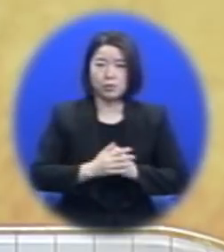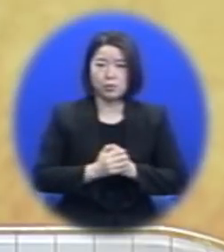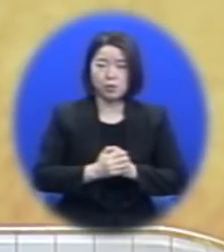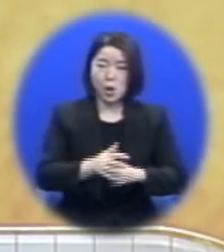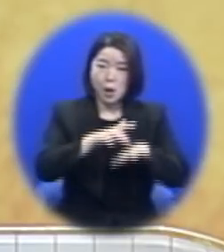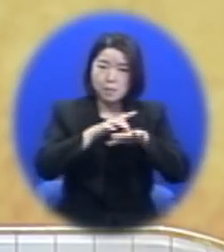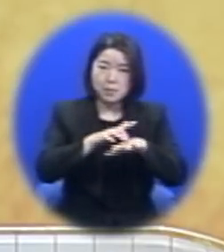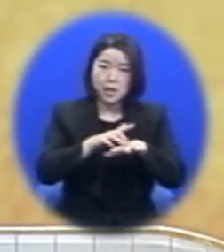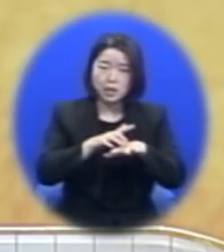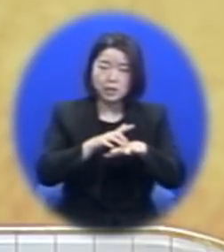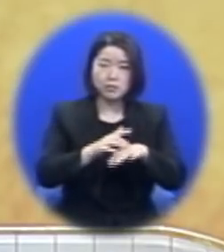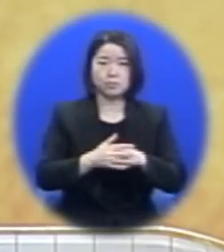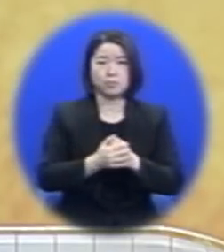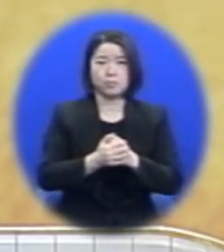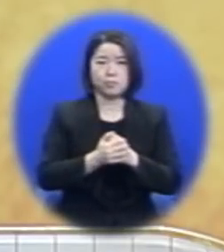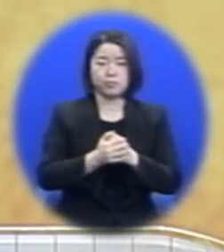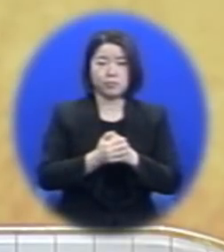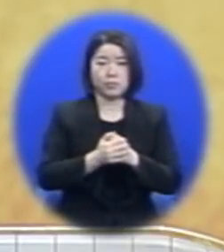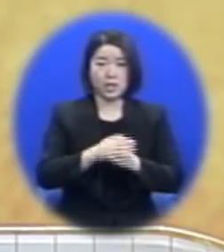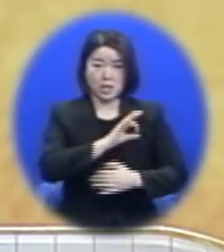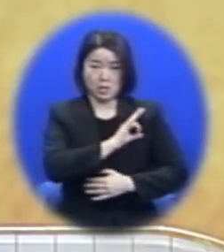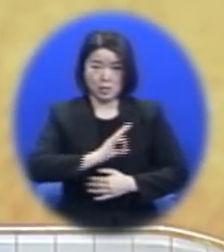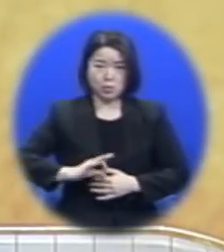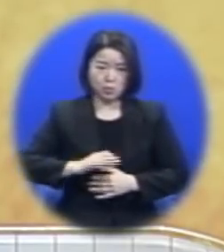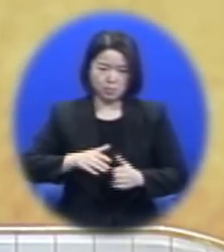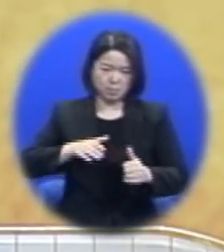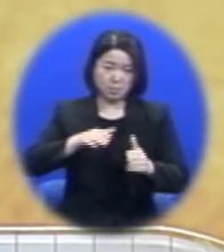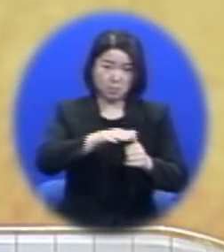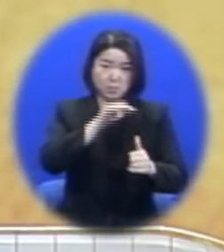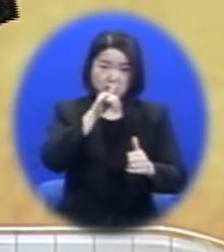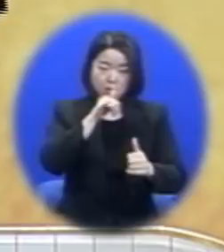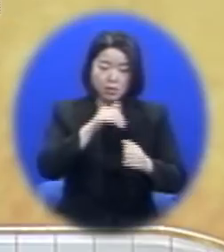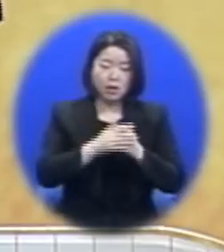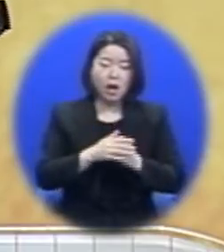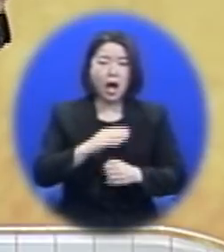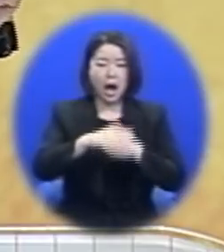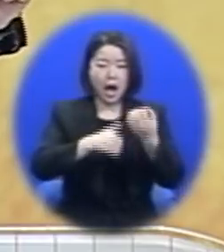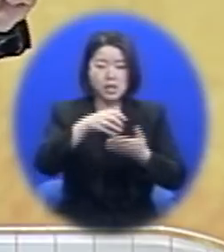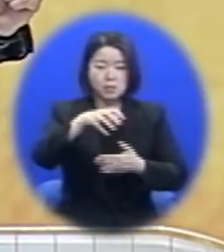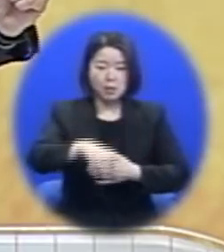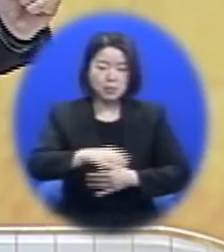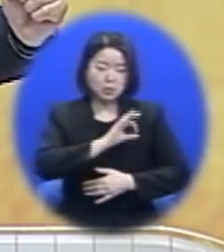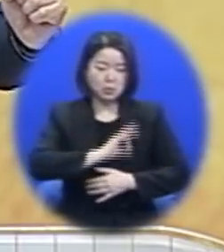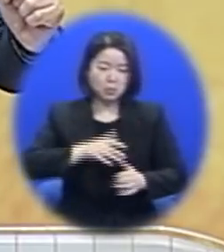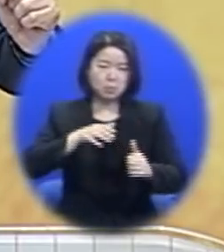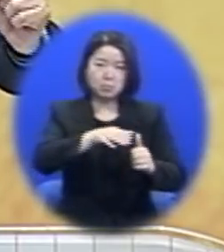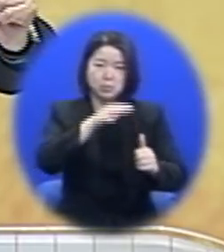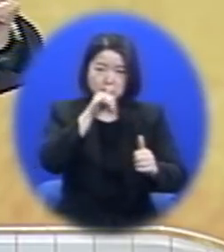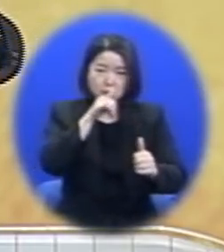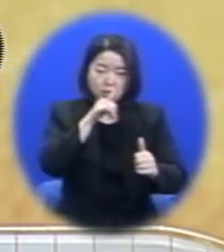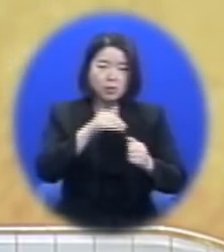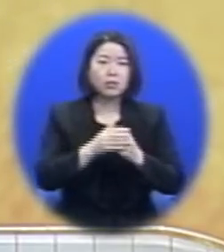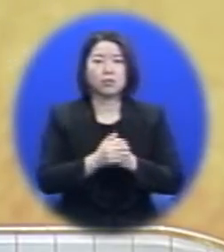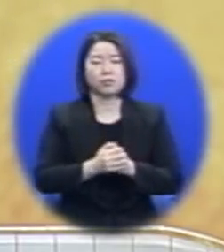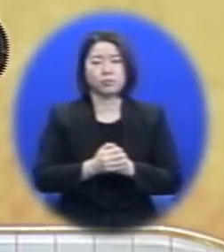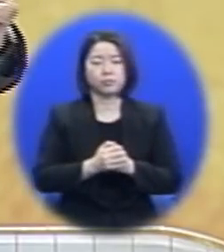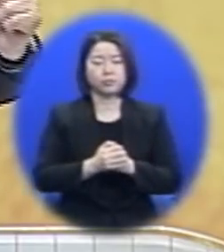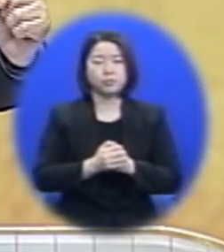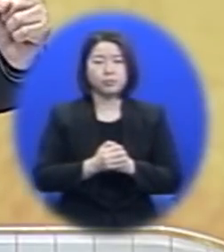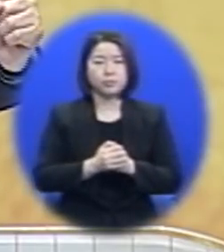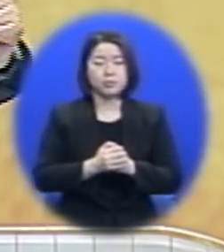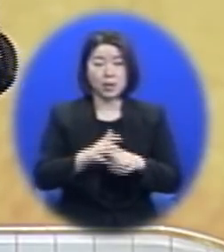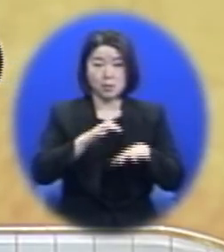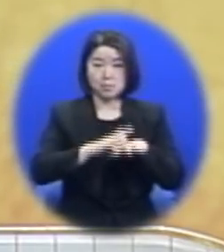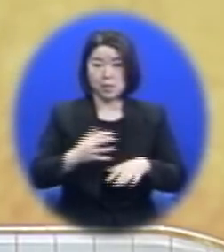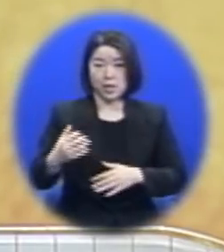마귀가 욥을 참소합니다. 하나님 앞에서 욥을 참소해요. 마귀가 가진